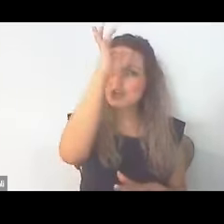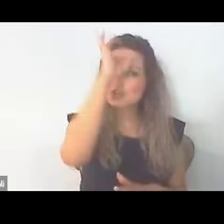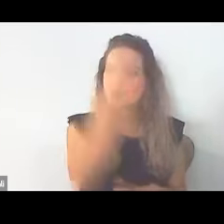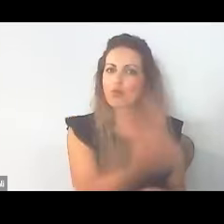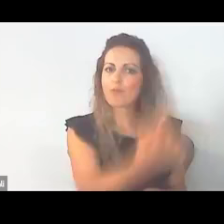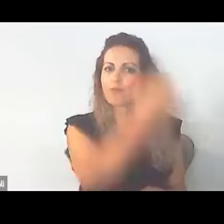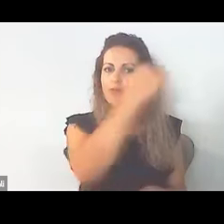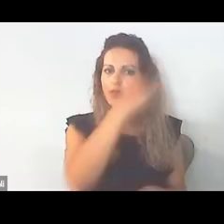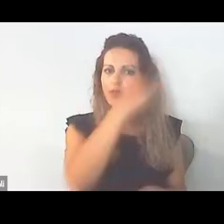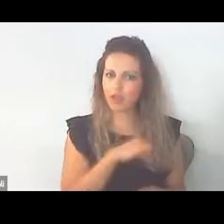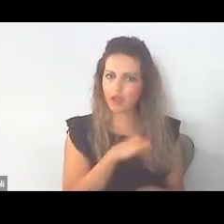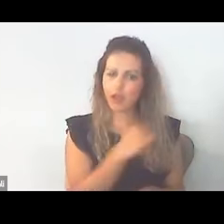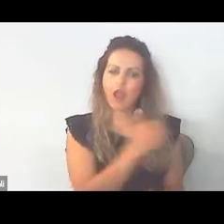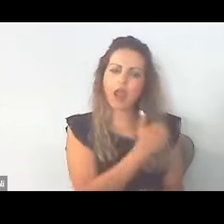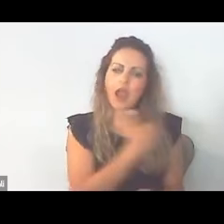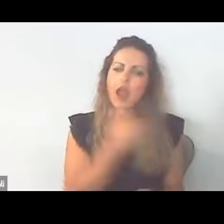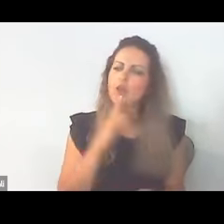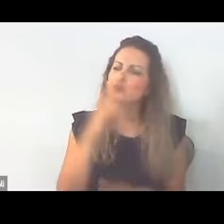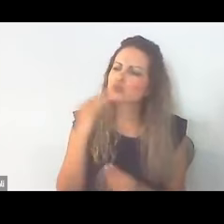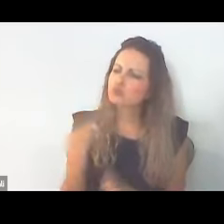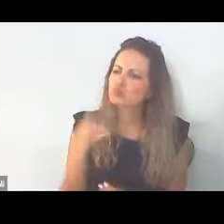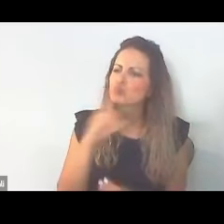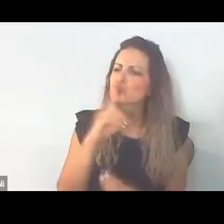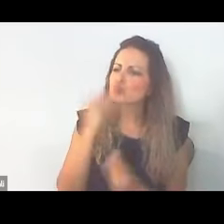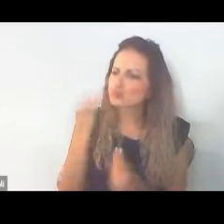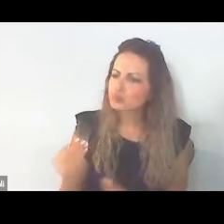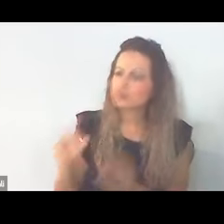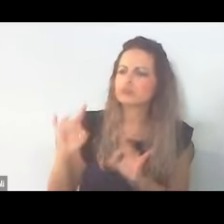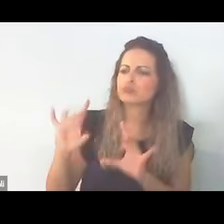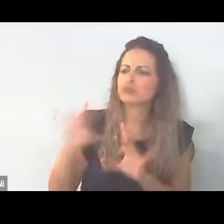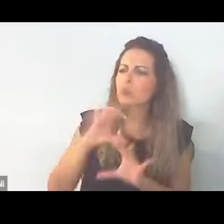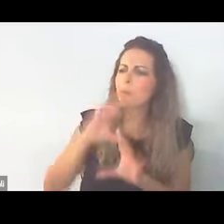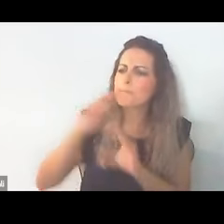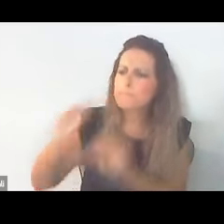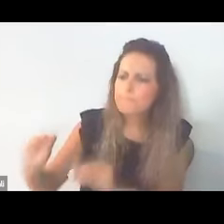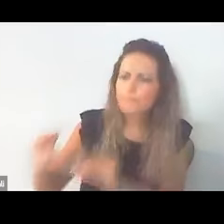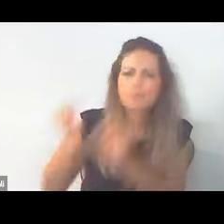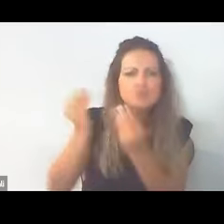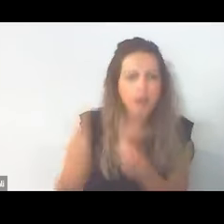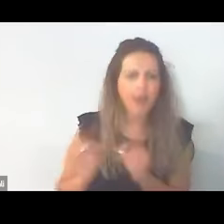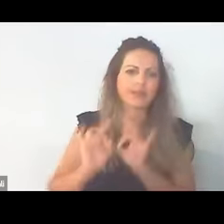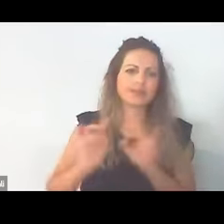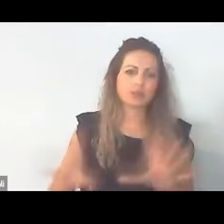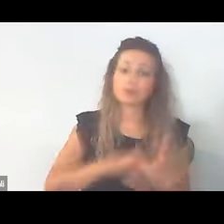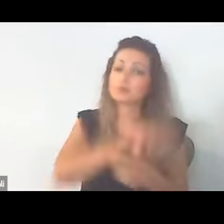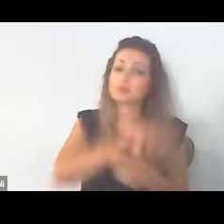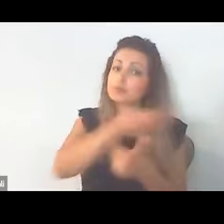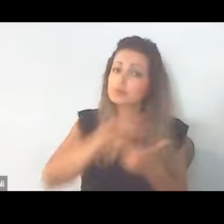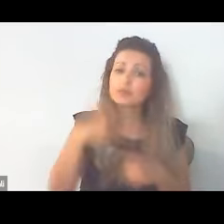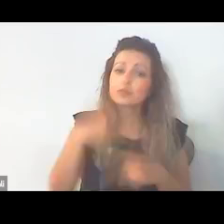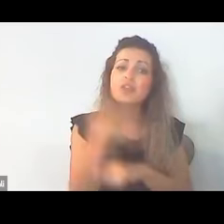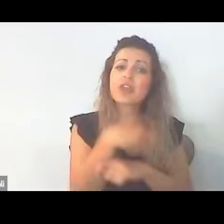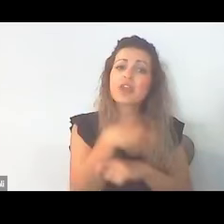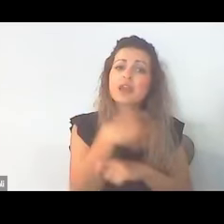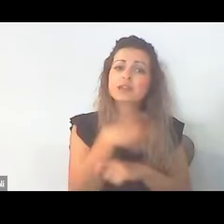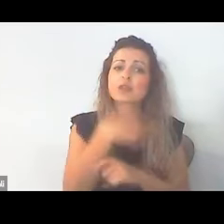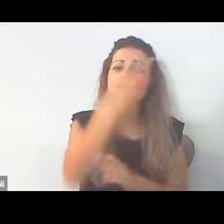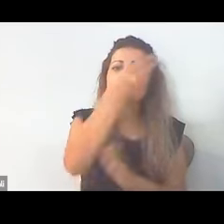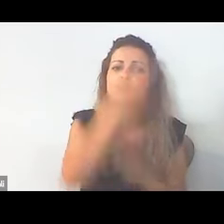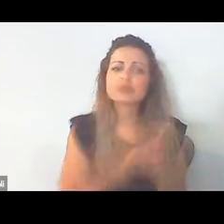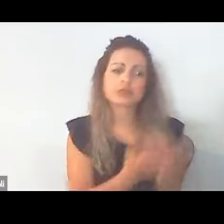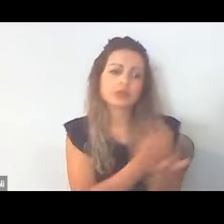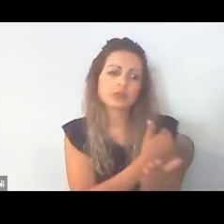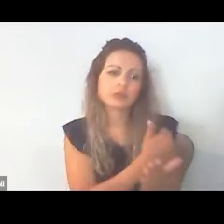μην καταγγείλει το βιασμό της. Δευτερευόντως, είναι τα δικαστήρια που πολλές φορές θα ερωτηθεί αυτή η γυναίκα για το τι φορούσε,